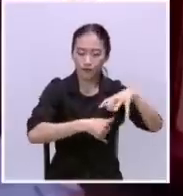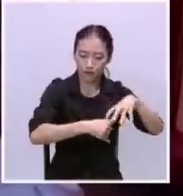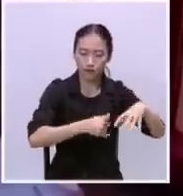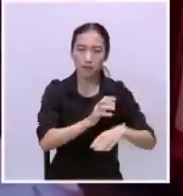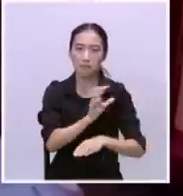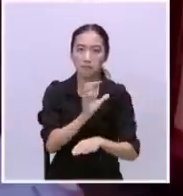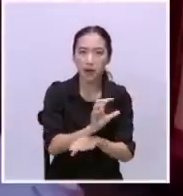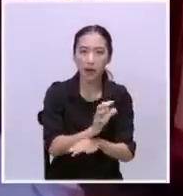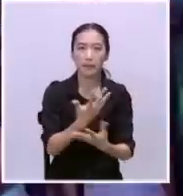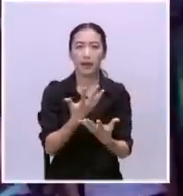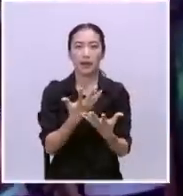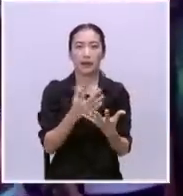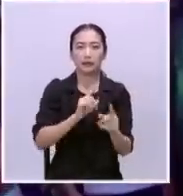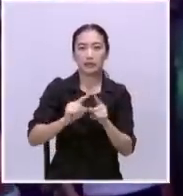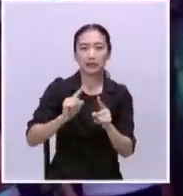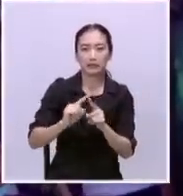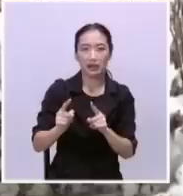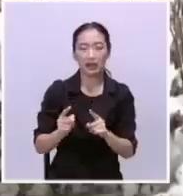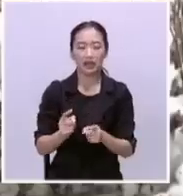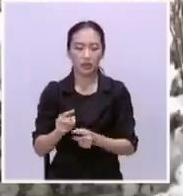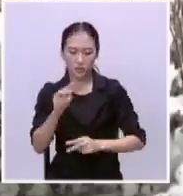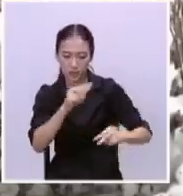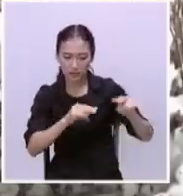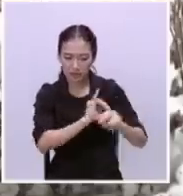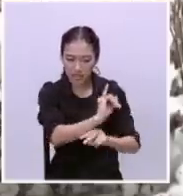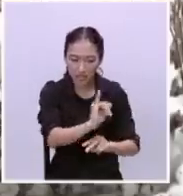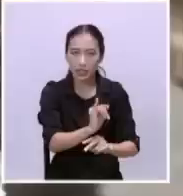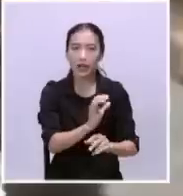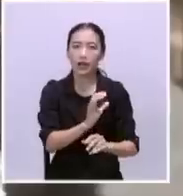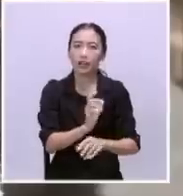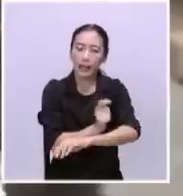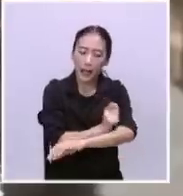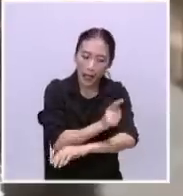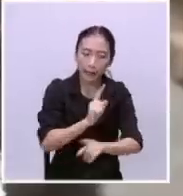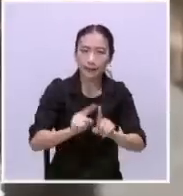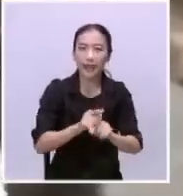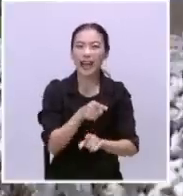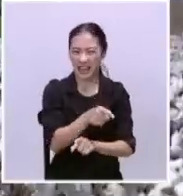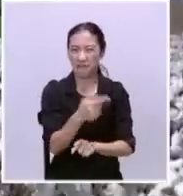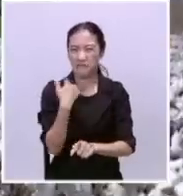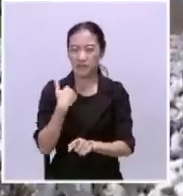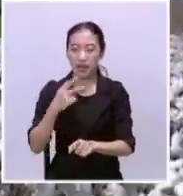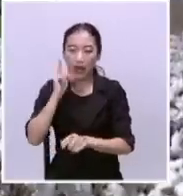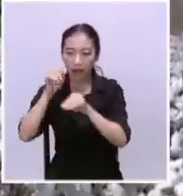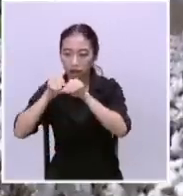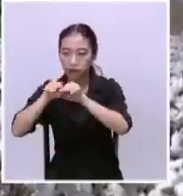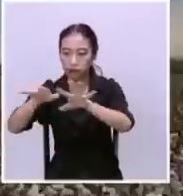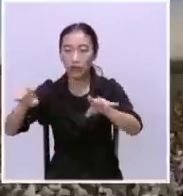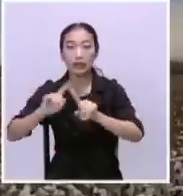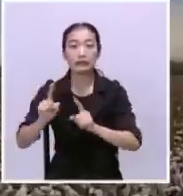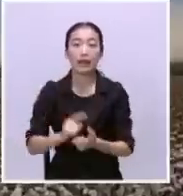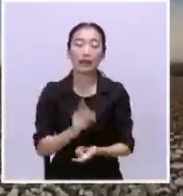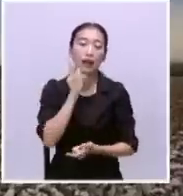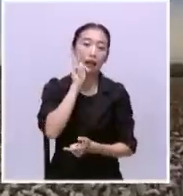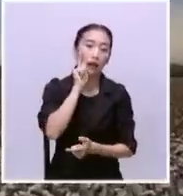รมานชาวอุยกูร์ด้วยปรากฏว่าทางการจีนก็ปฏิเสธข้อกล่าวหาทั้งหมดชี้แจงว่าไม่มีค่ายกักกันนะคะแต่ว่ามีสถาบัน